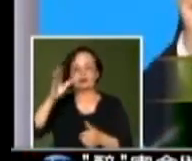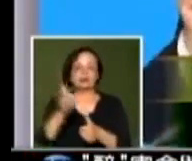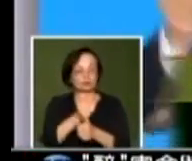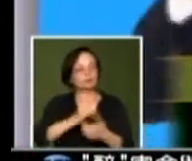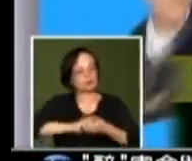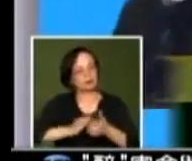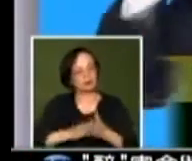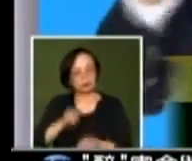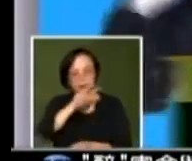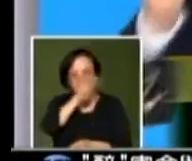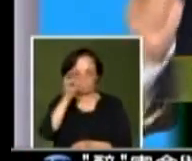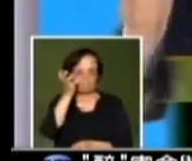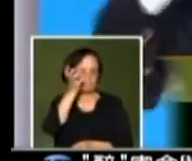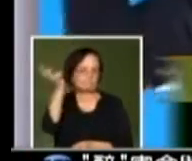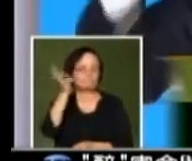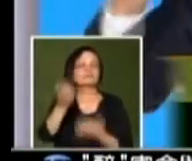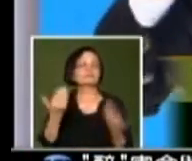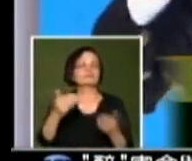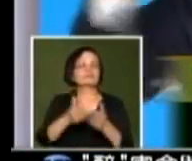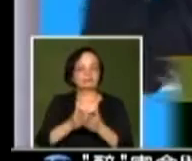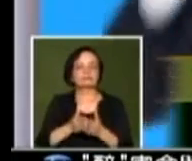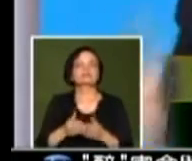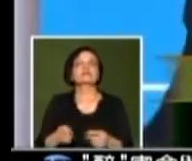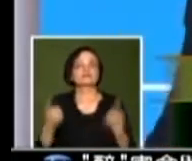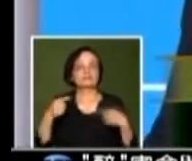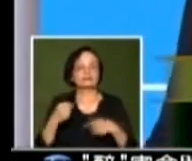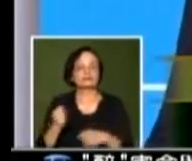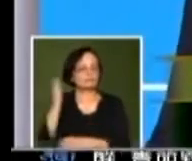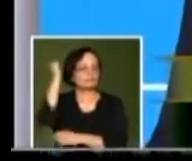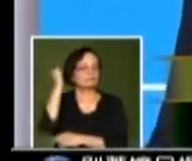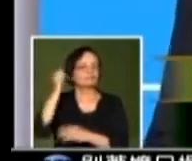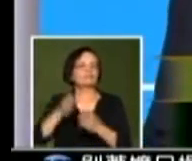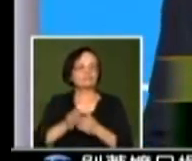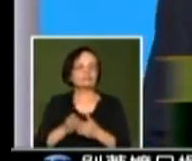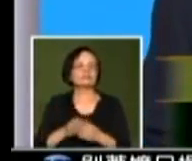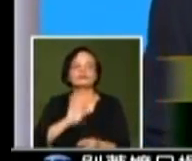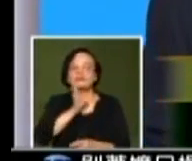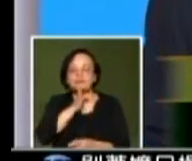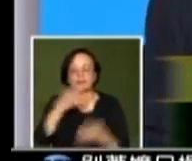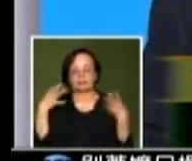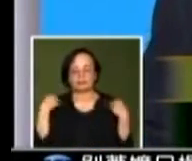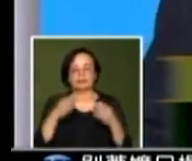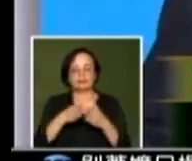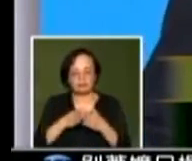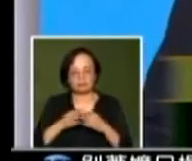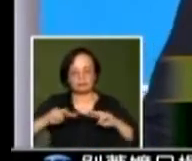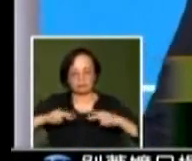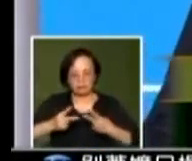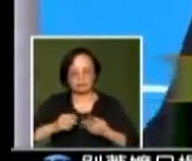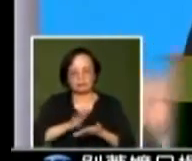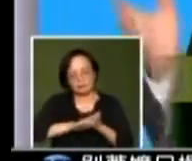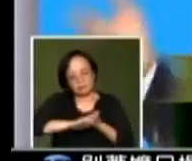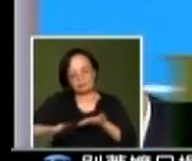看甲足清楚，这点你爱甲挡会掉，无就发动嘛，种种的抗争，但是你嘛是爱来解决咱即卖老百